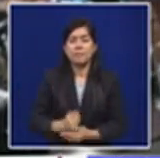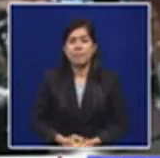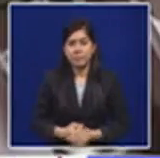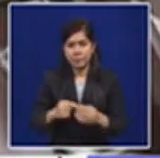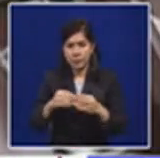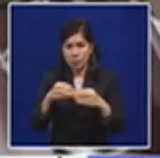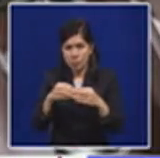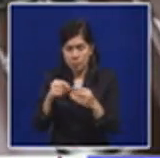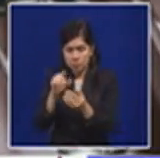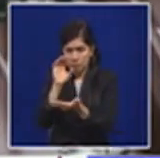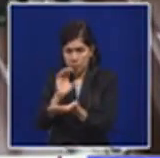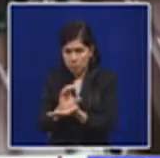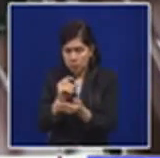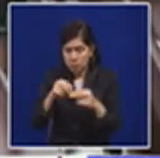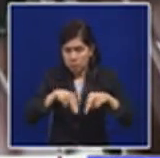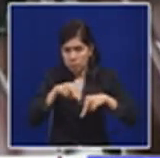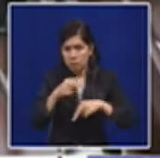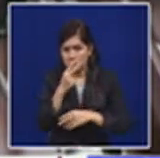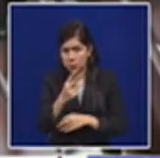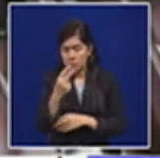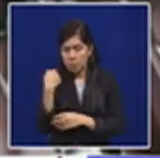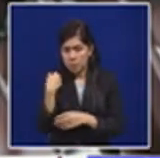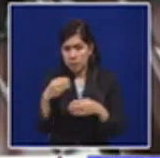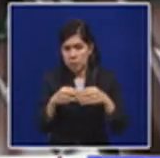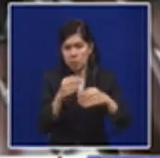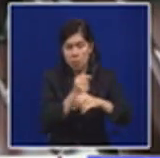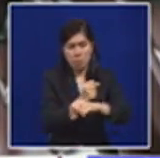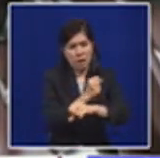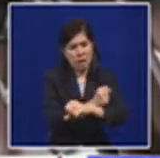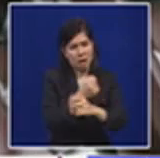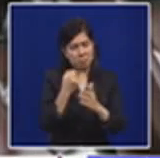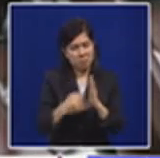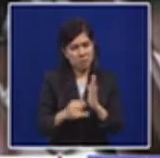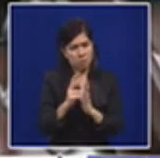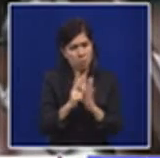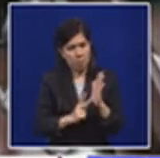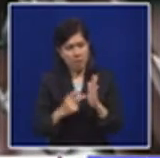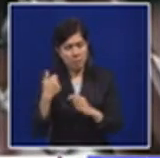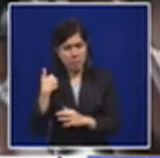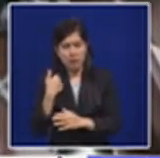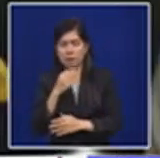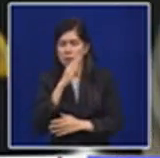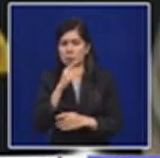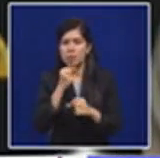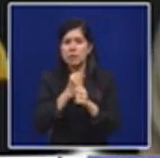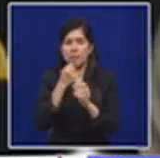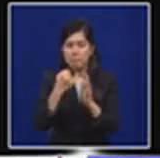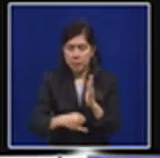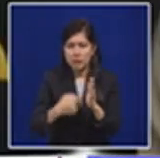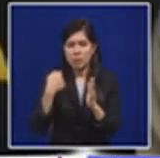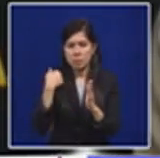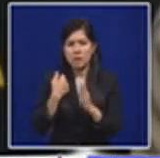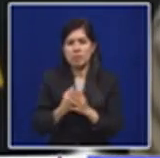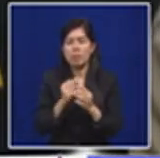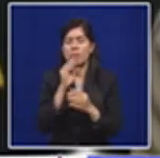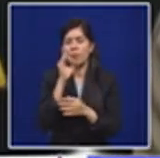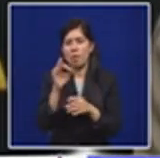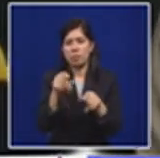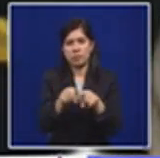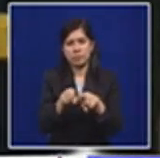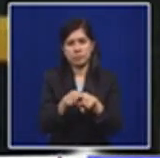ว่ามีการจ้างแรงงานประมงผิดกฎหมายหรือไม่หากตรวจพบก็จะดำเนินคดีฐานความผิดค้ามนุษย์ด้วยค่ะ